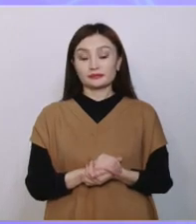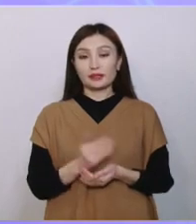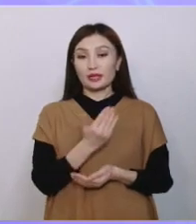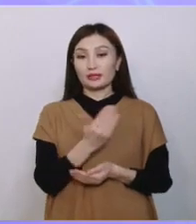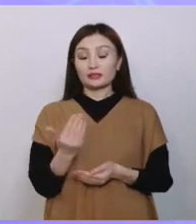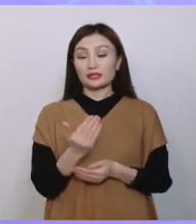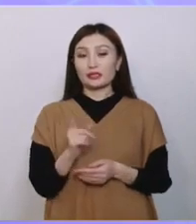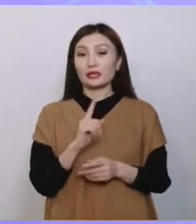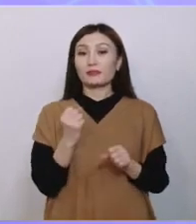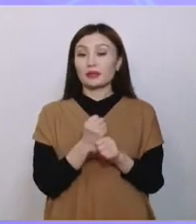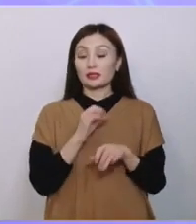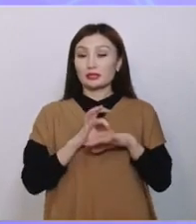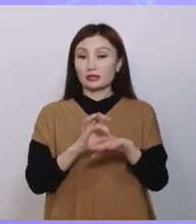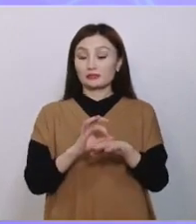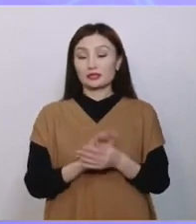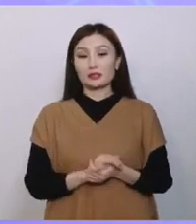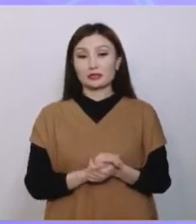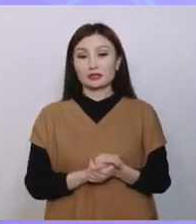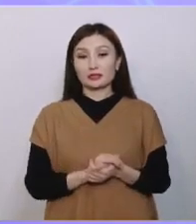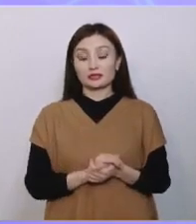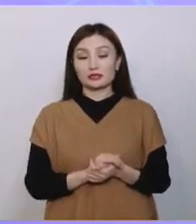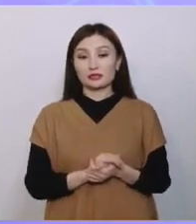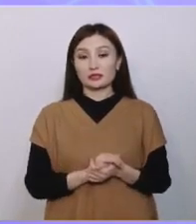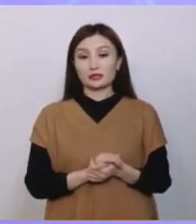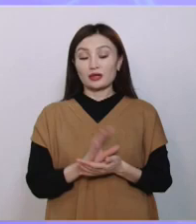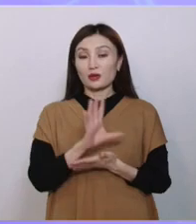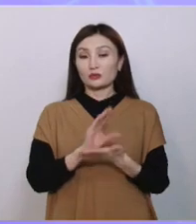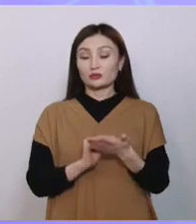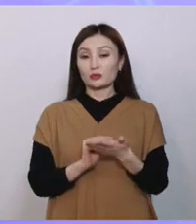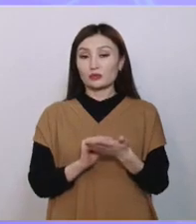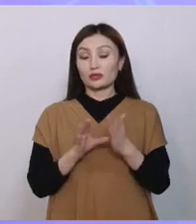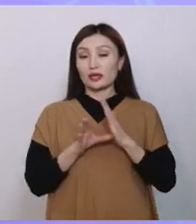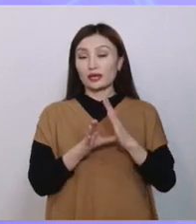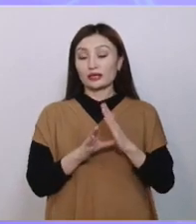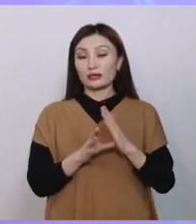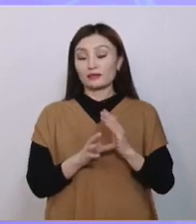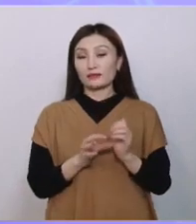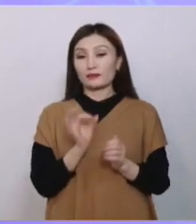Сілер емне іш атқарып жатасыңар? Үлгіге таянып, айтып бергіле.